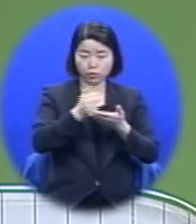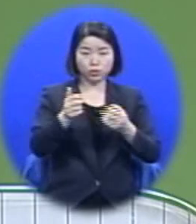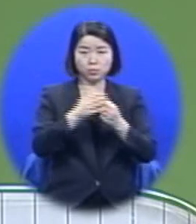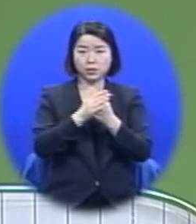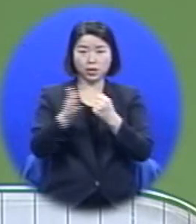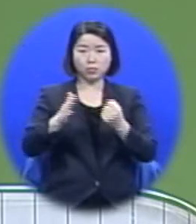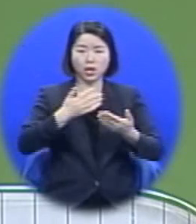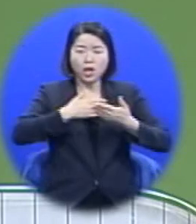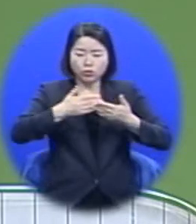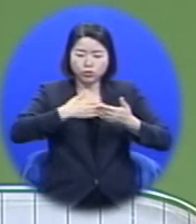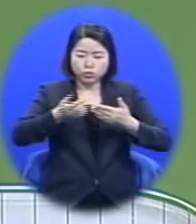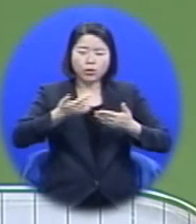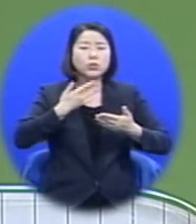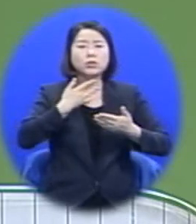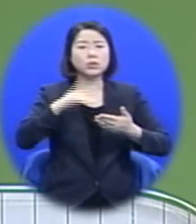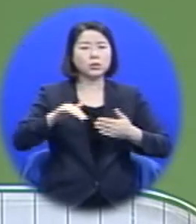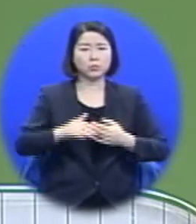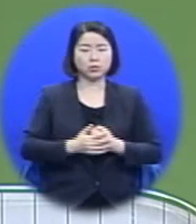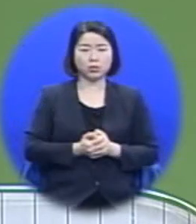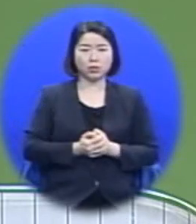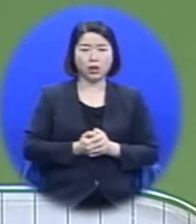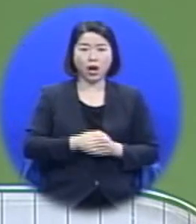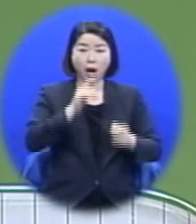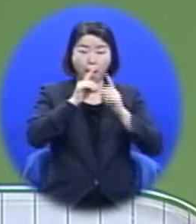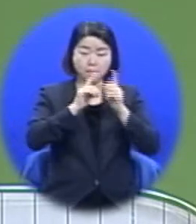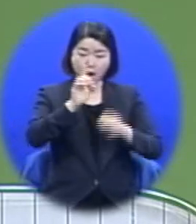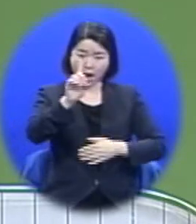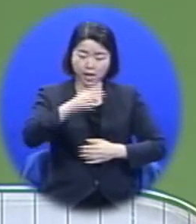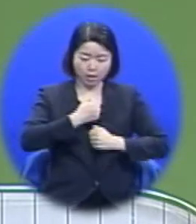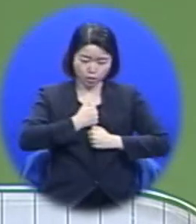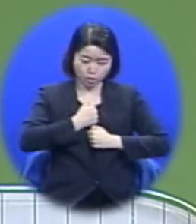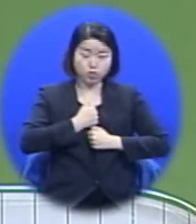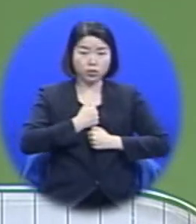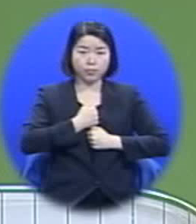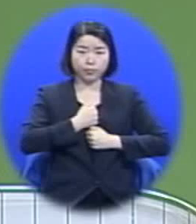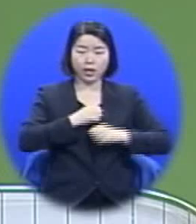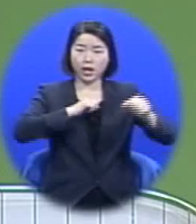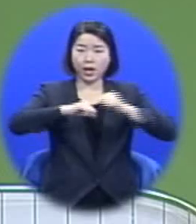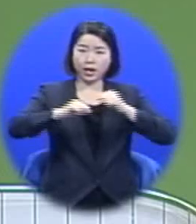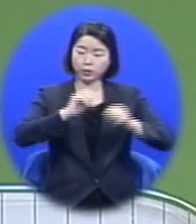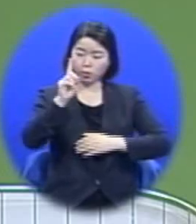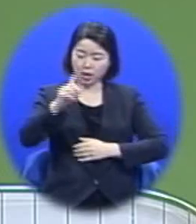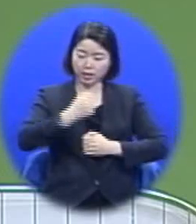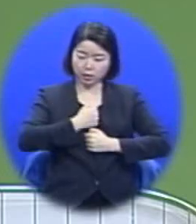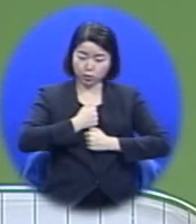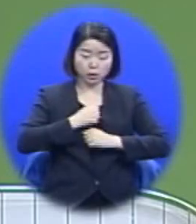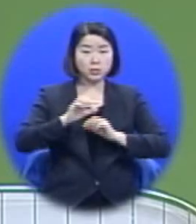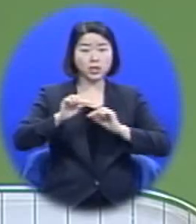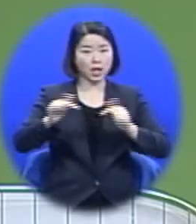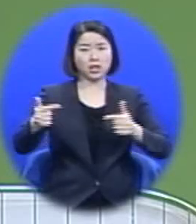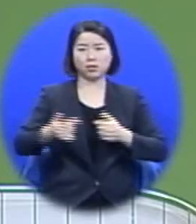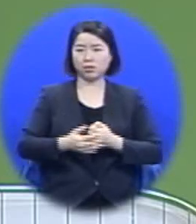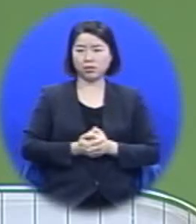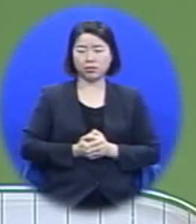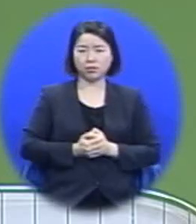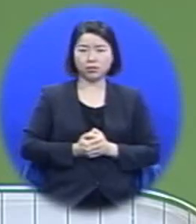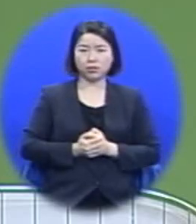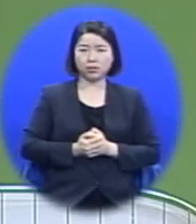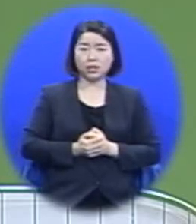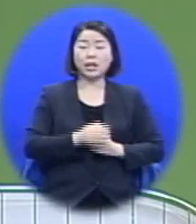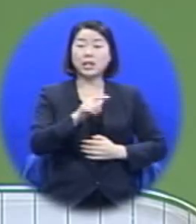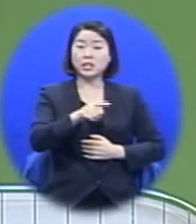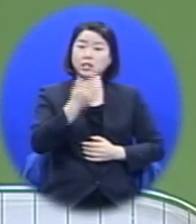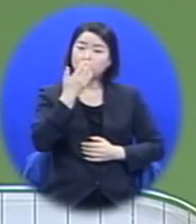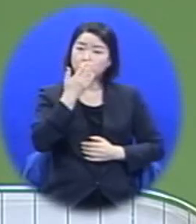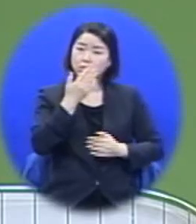두려워 본 적이 없어요 말 한 마디 조심스럽고 행동 하나가 조심스럽지만 않았다 이게